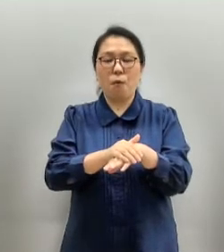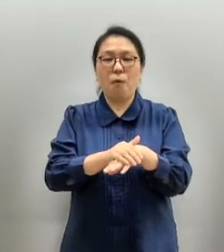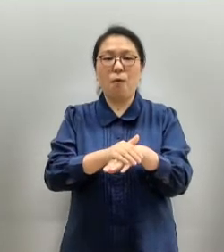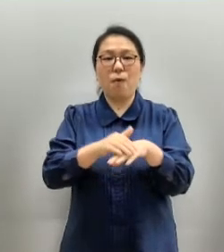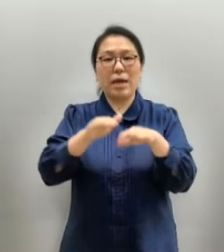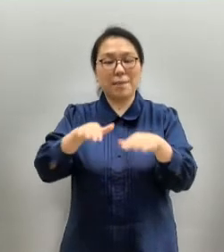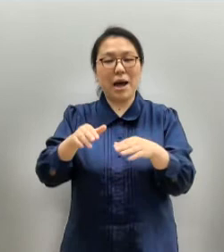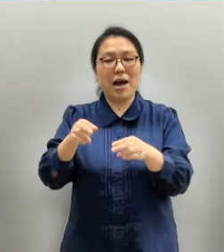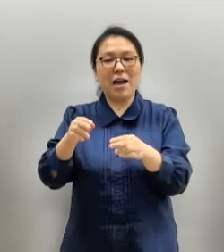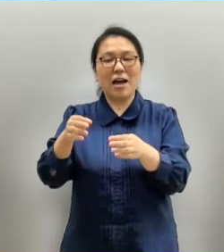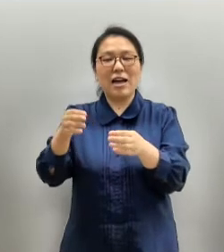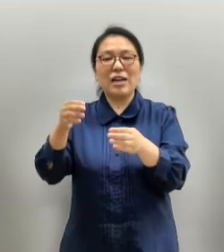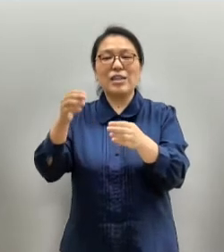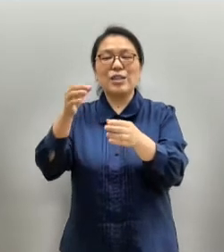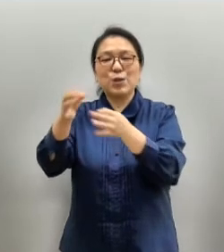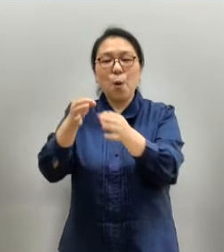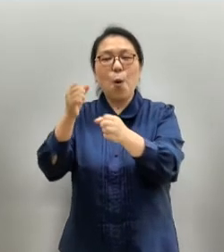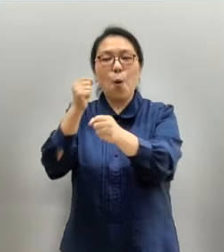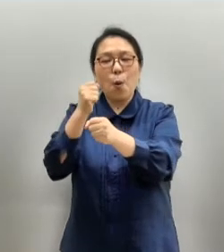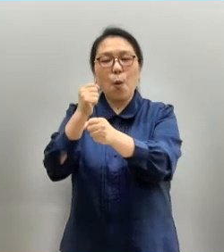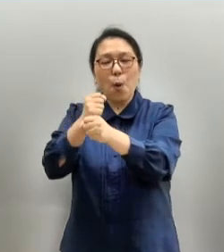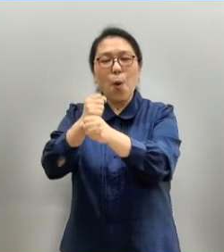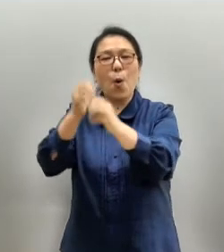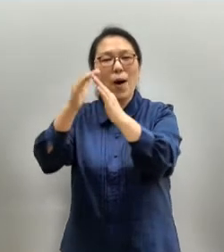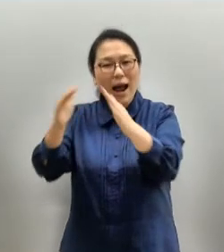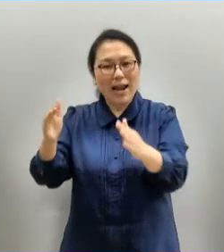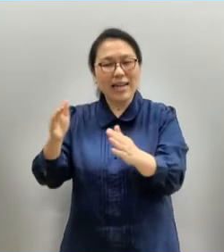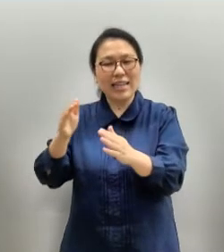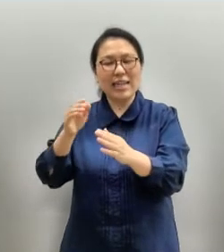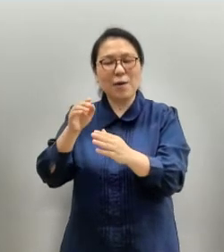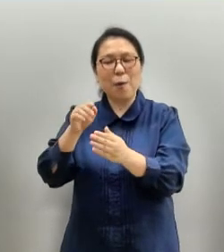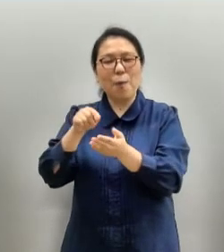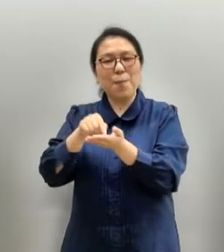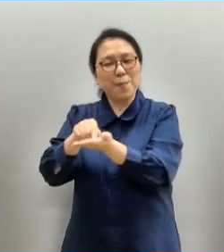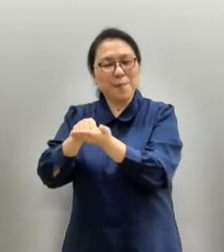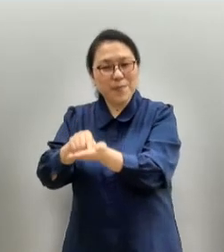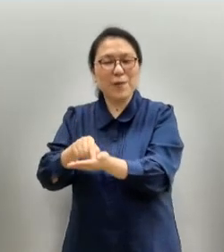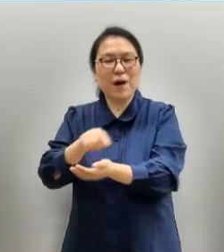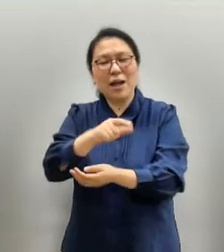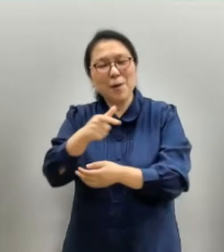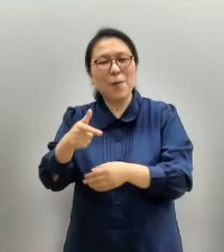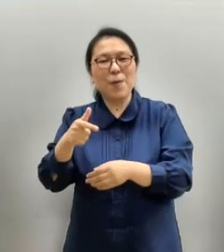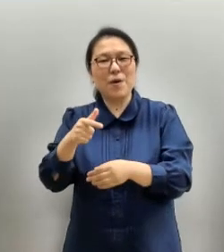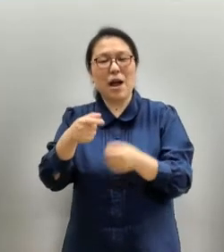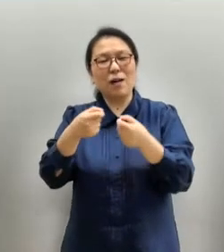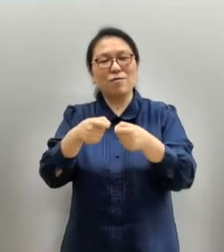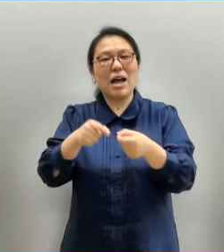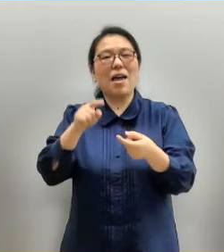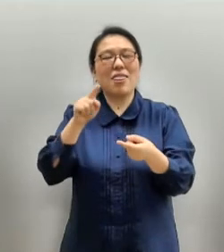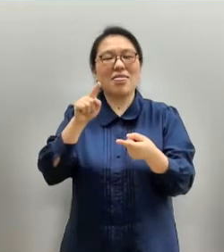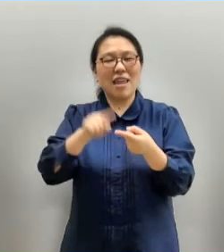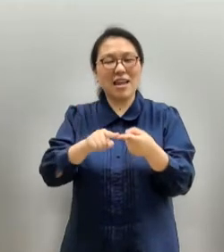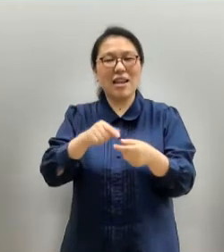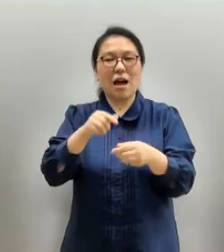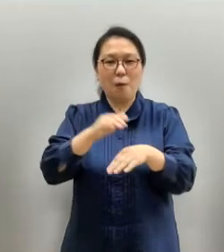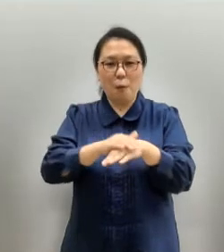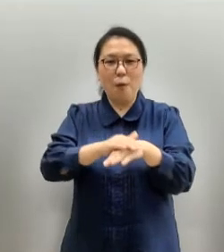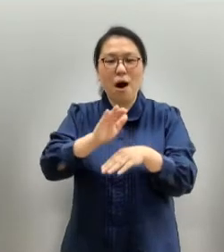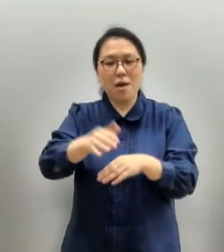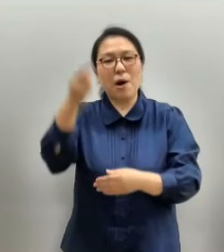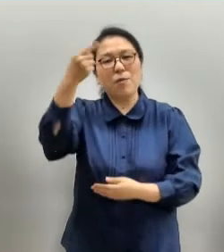に働きかけているとか、商工会議所を通して働きかけているとか、何かこう具体的なアクションを起こしているのかどうか、起こしているとしたら何をやっているのか、それをまず